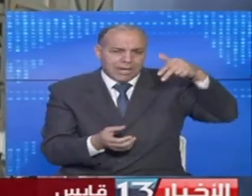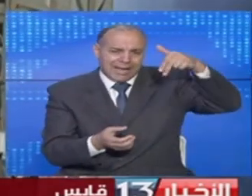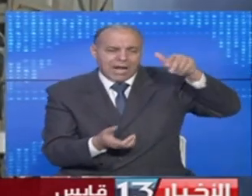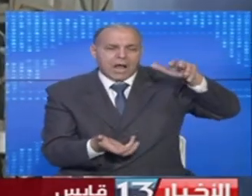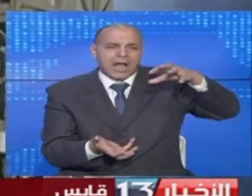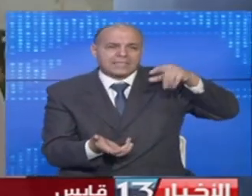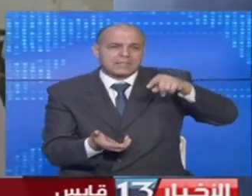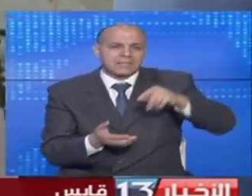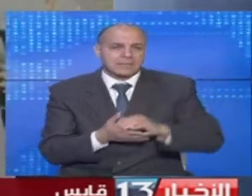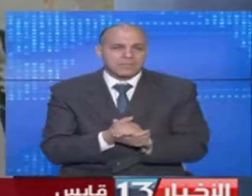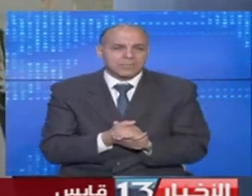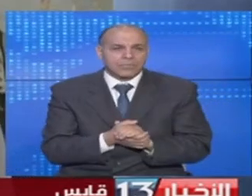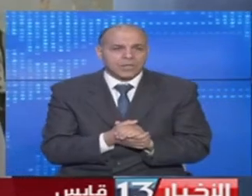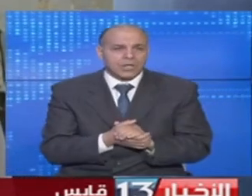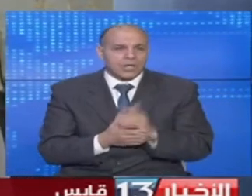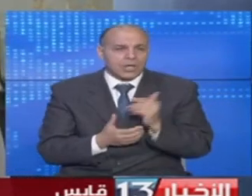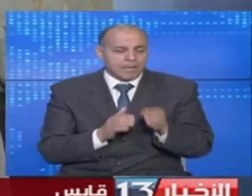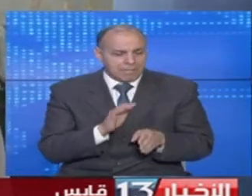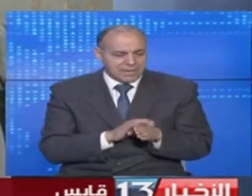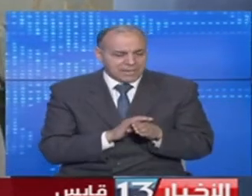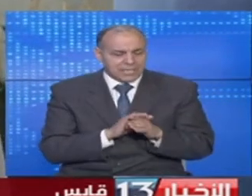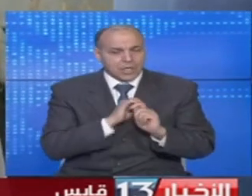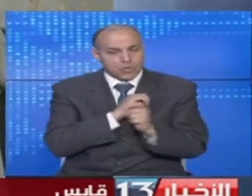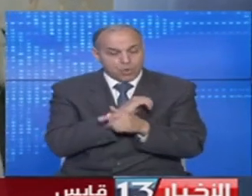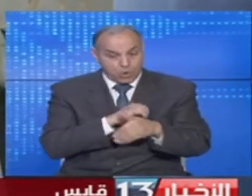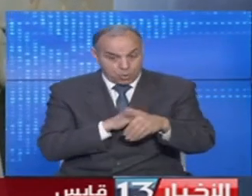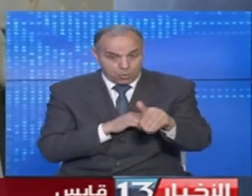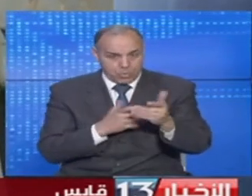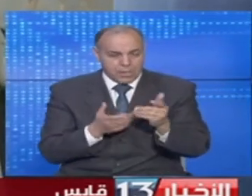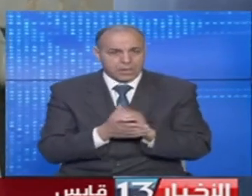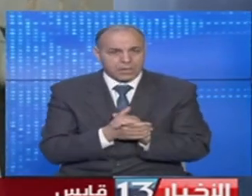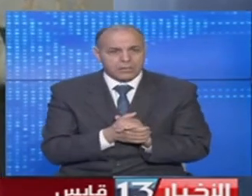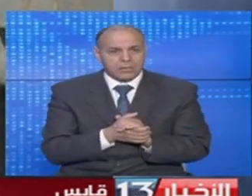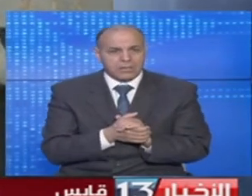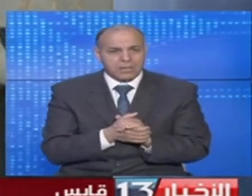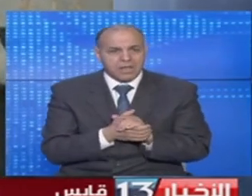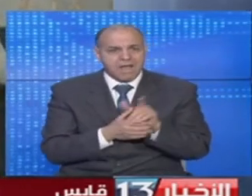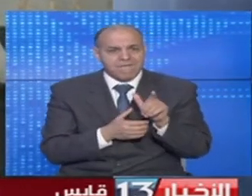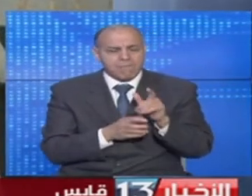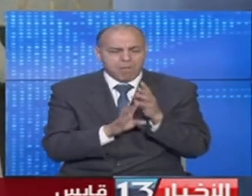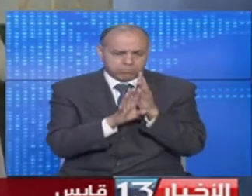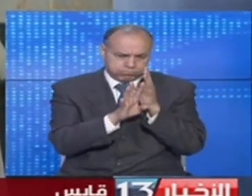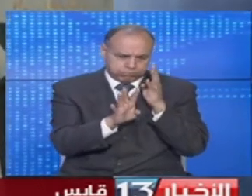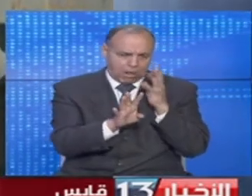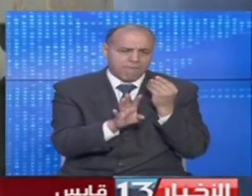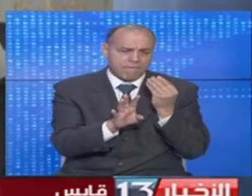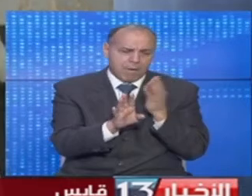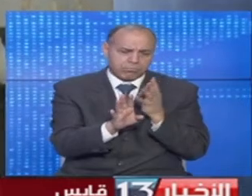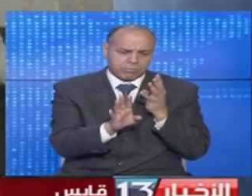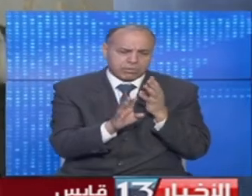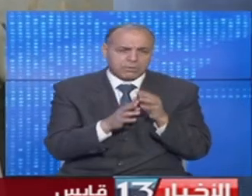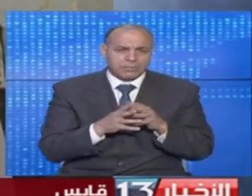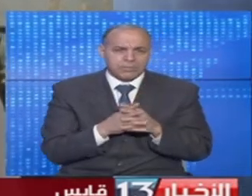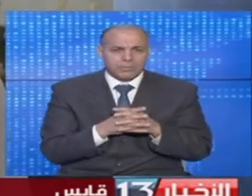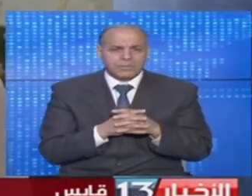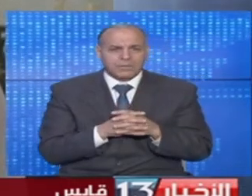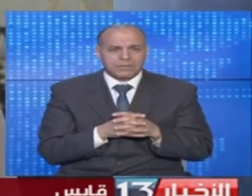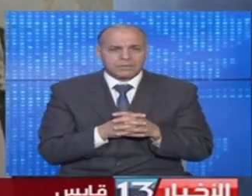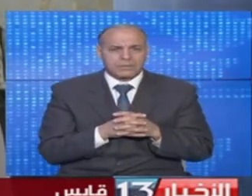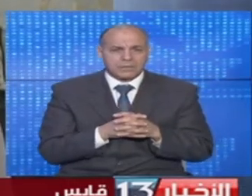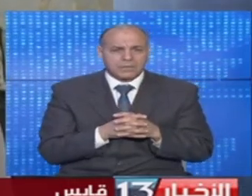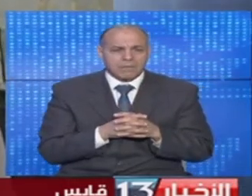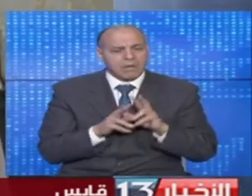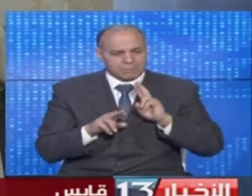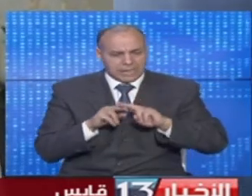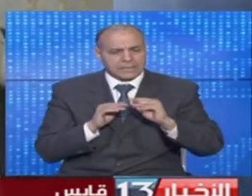هذه القوارير. لماذا اليوم بدايه جمعه بدايه اسبوع الساعه وثم شوي ضغط؟ ثم شوي ضغط معناها